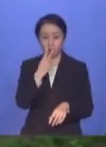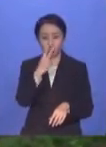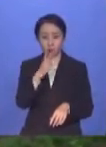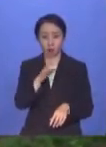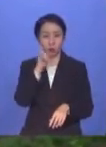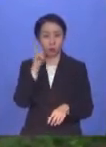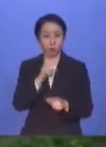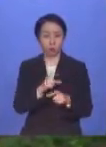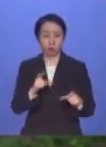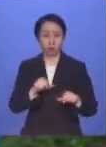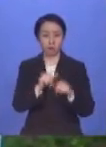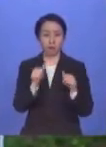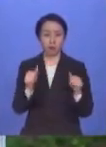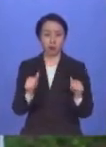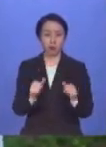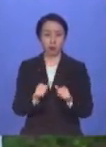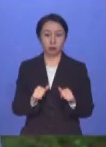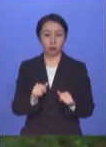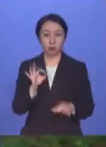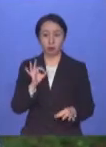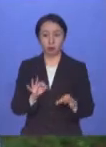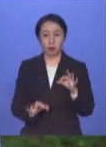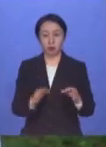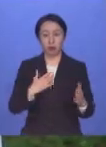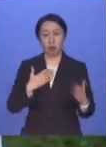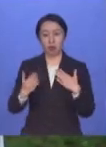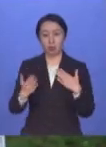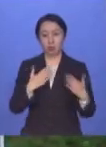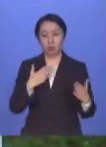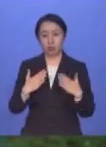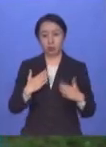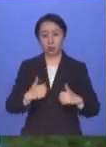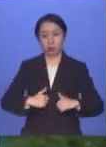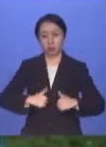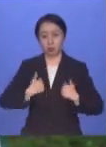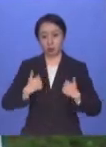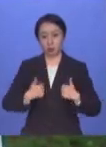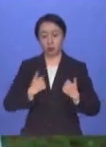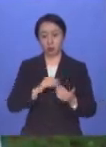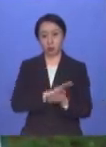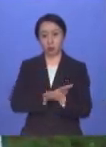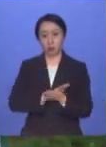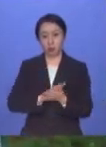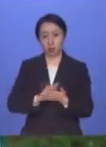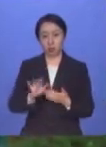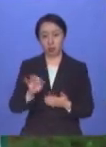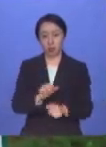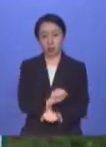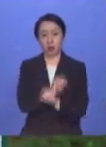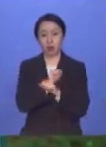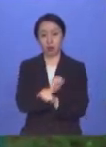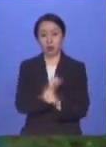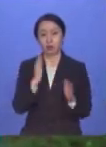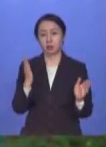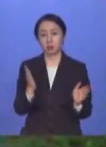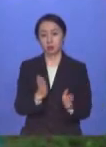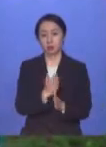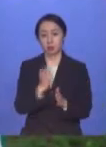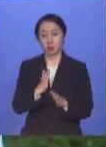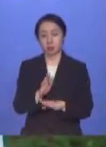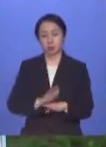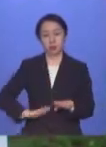у молодежи формируется правильное отношение и стремление к чистоте и охране окружающей нашей